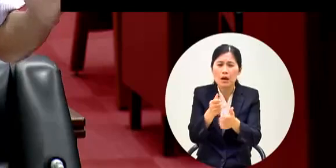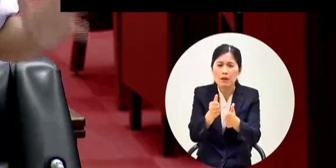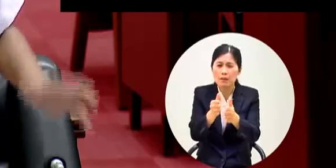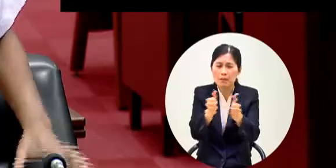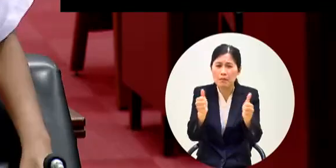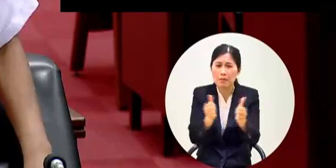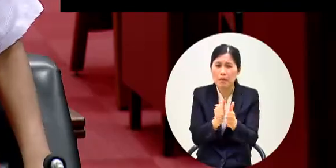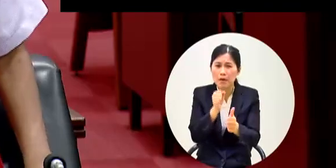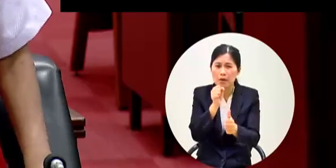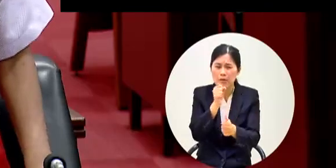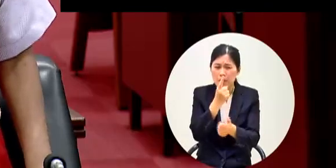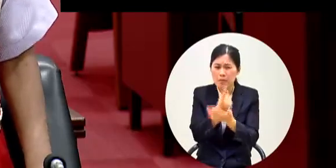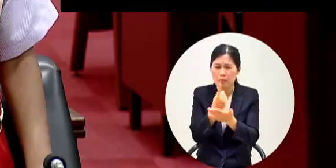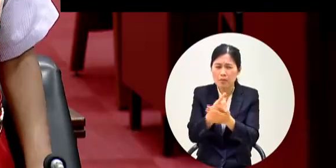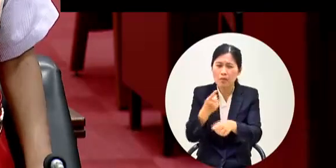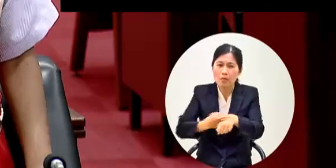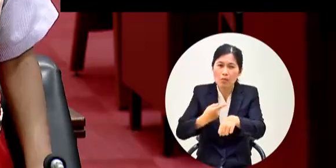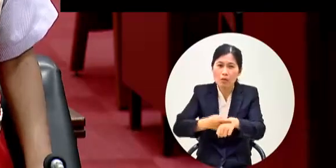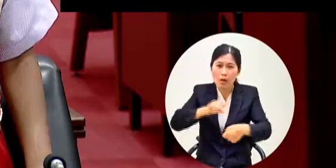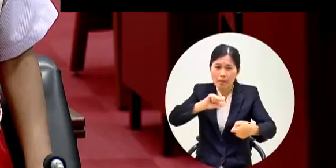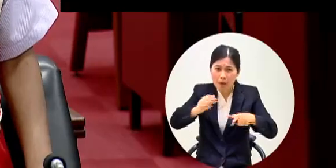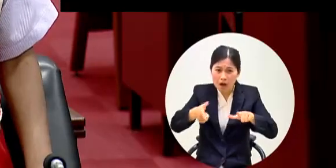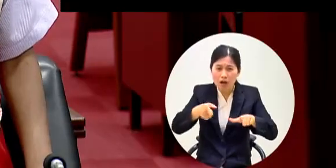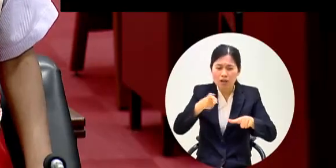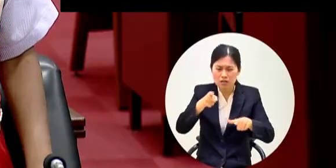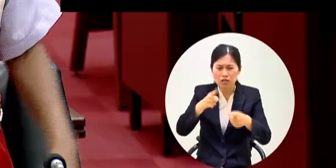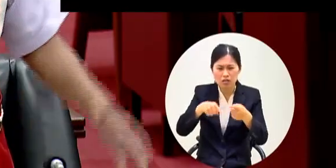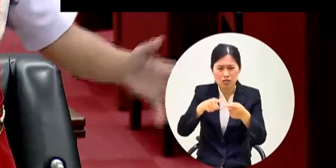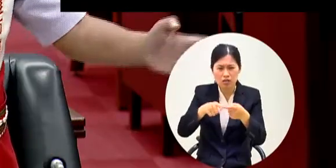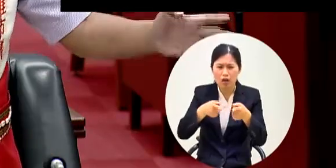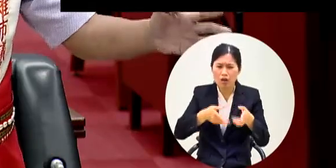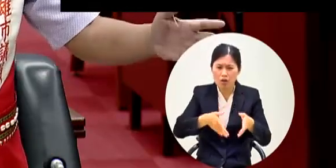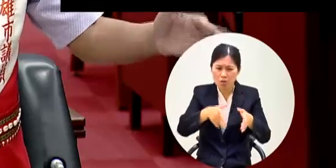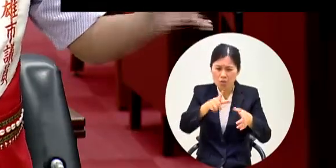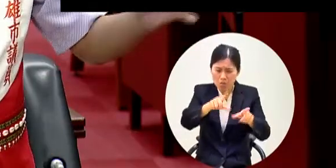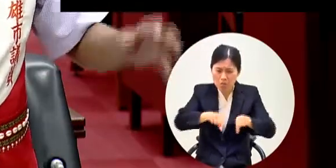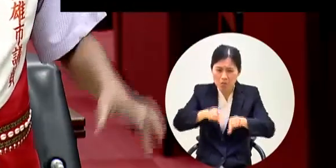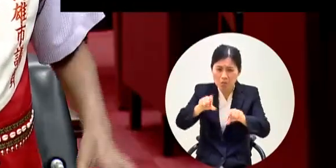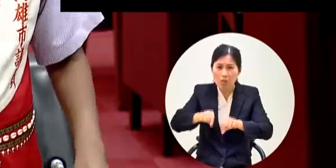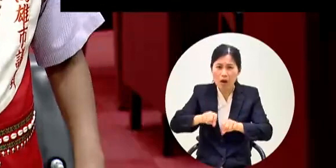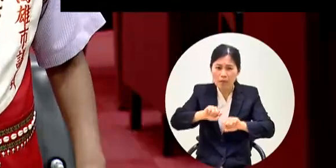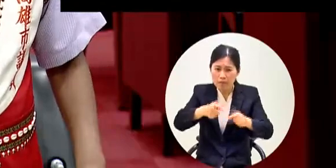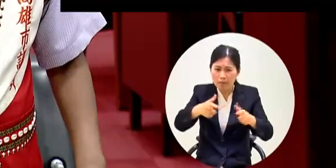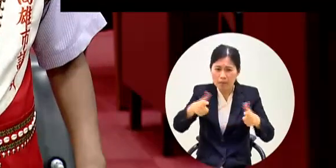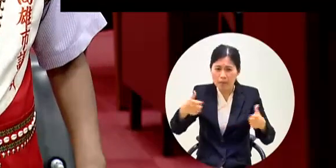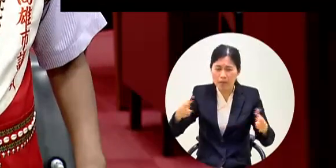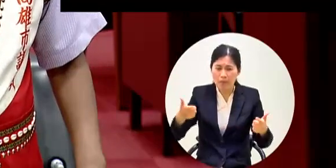家里还要洗。所以消费者的习惯不同，